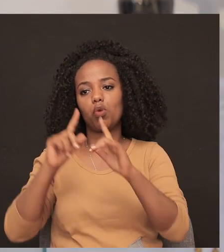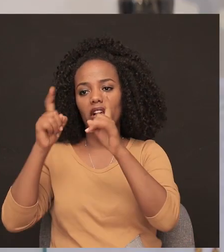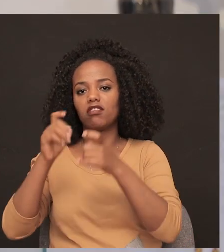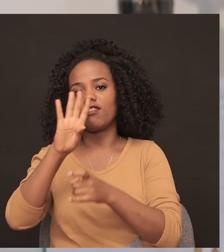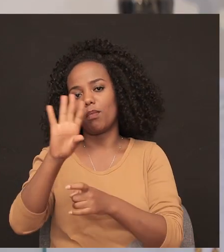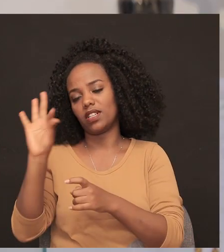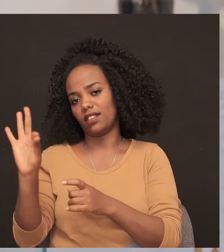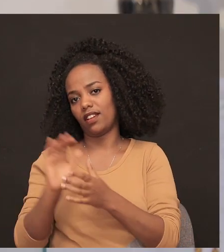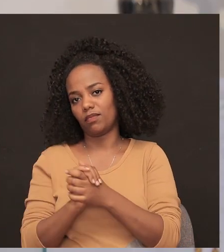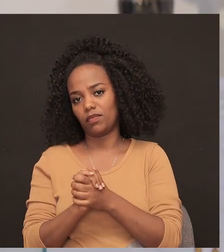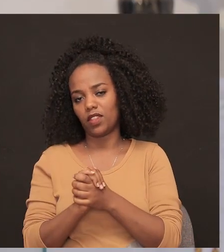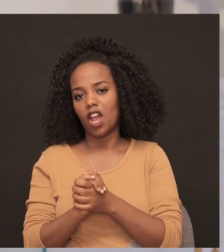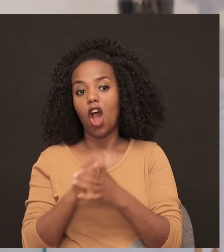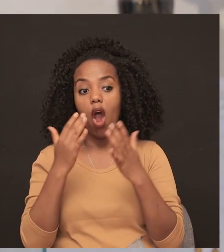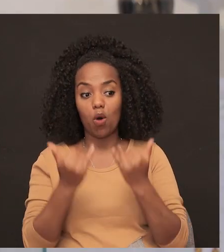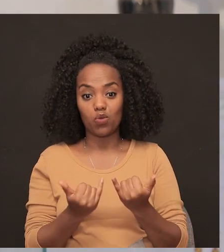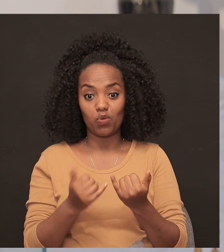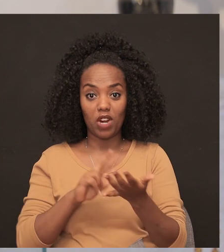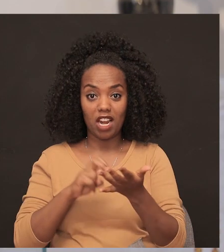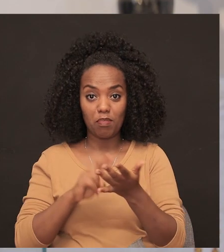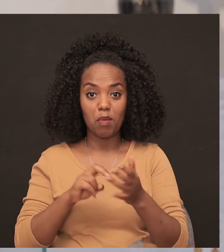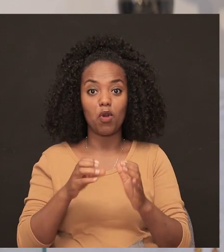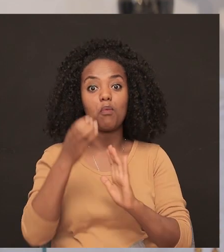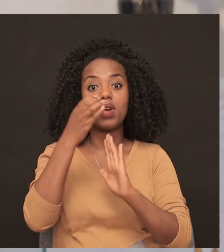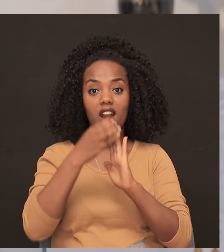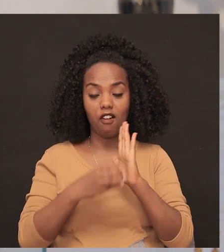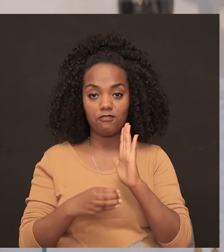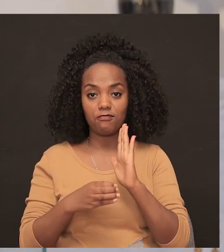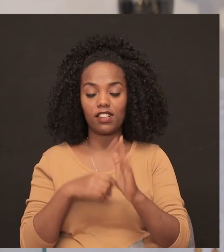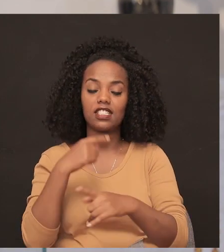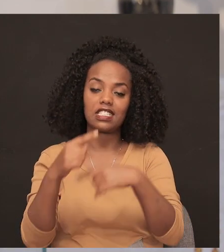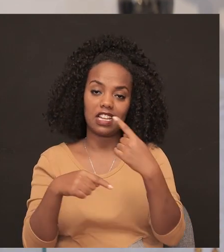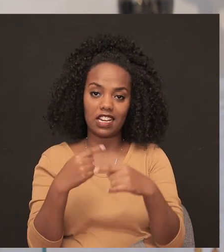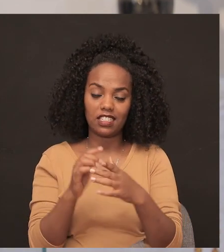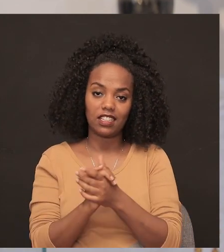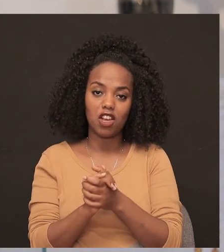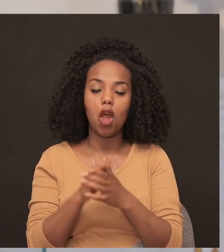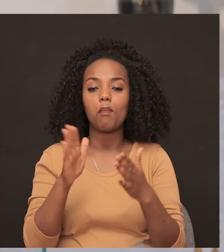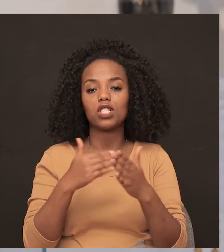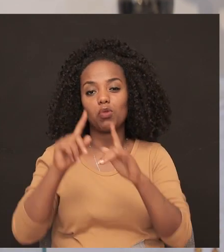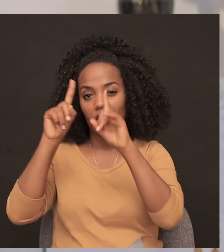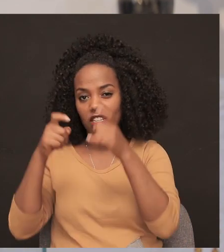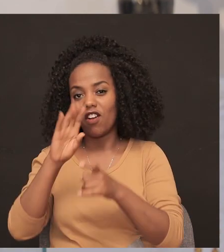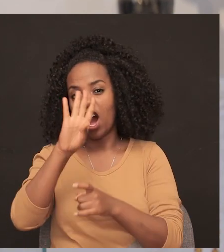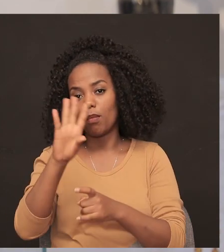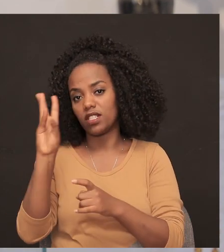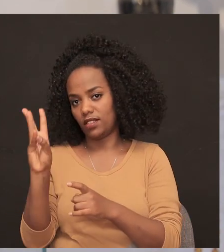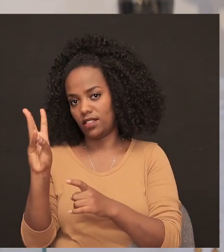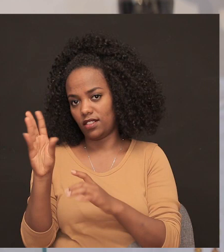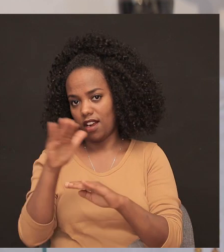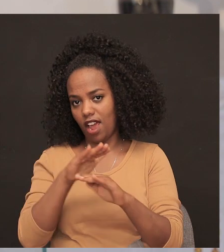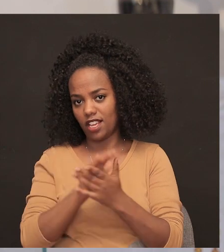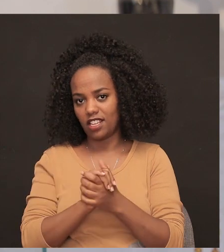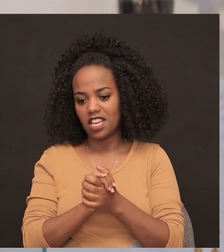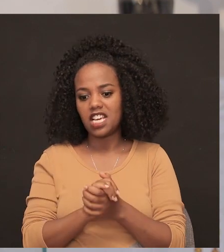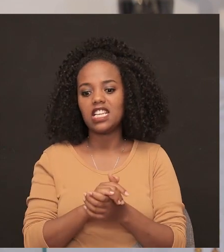49። ወደዚህኛው ምዕራፍ አሁን ወዳነበብነው ምዕራፍ ስንመጣ መዝሙር በቅንፍ 46 ላይ